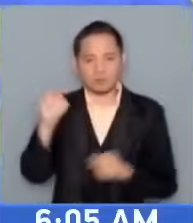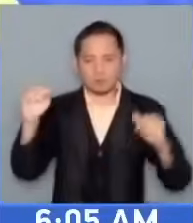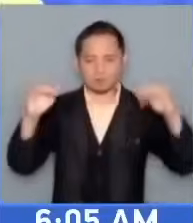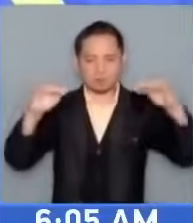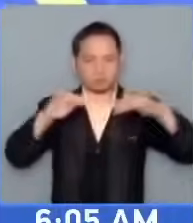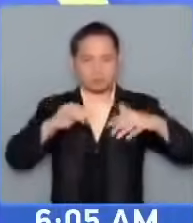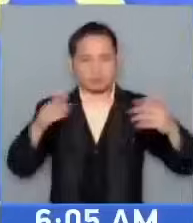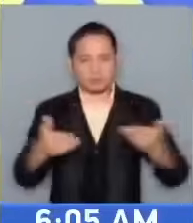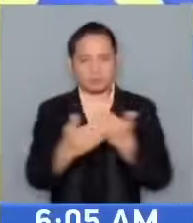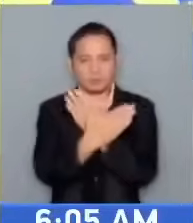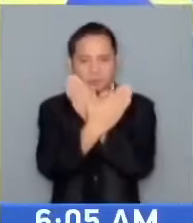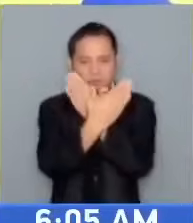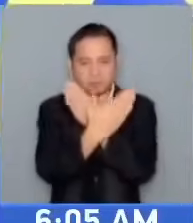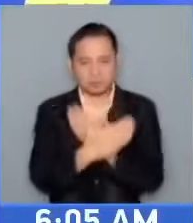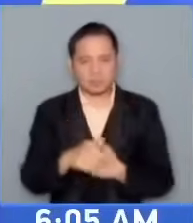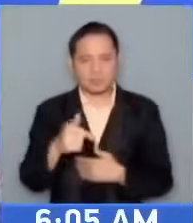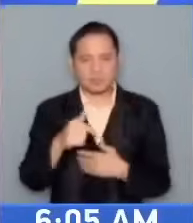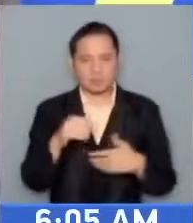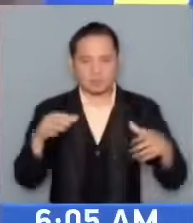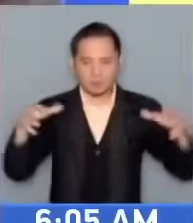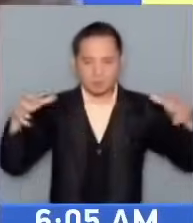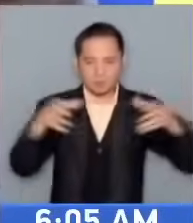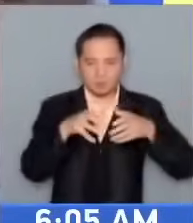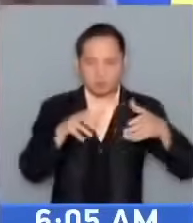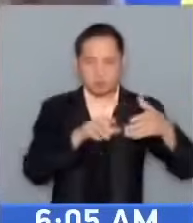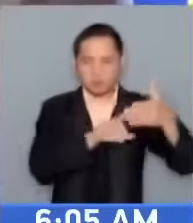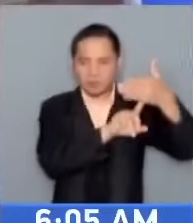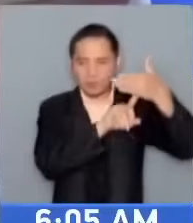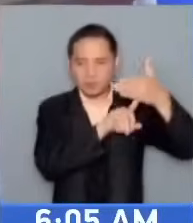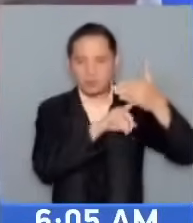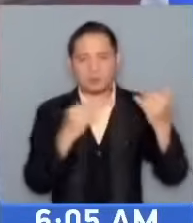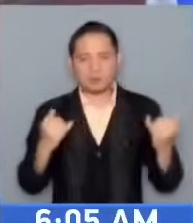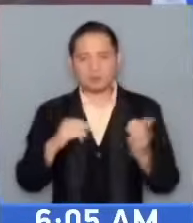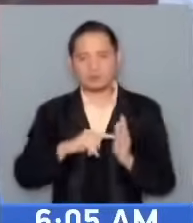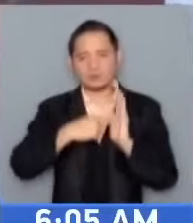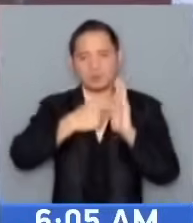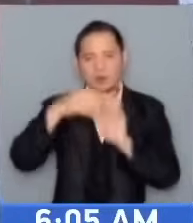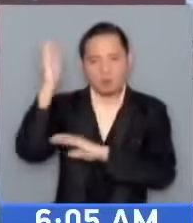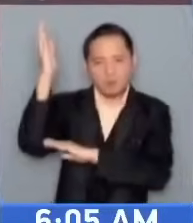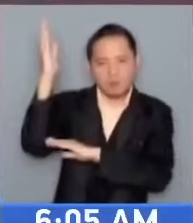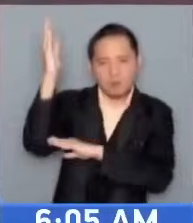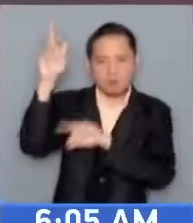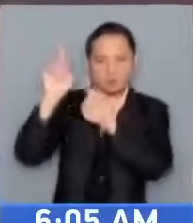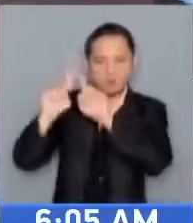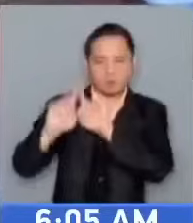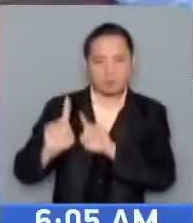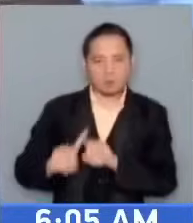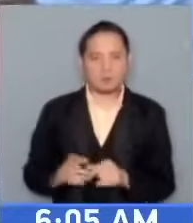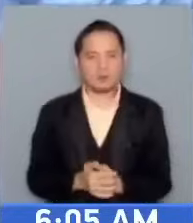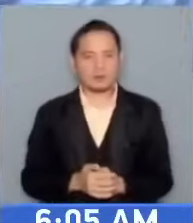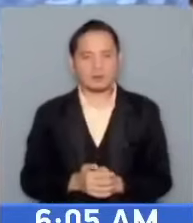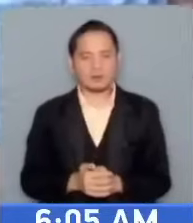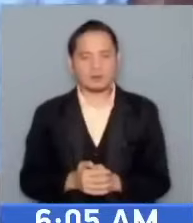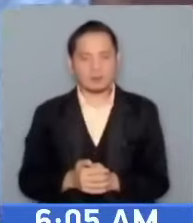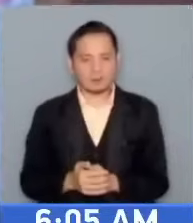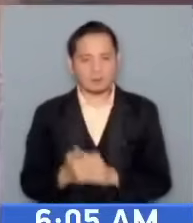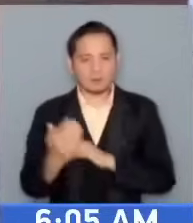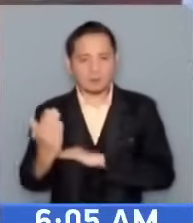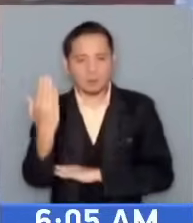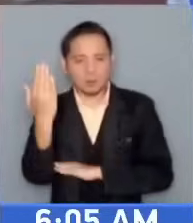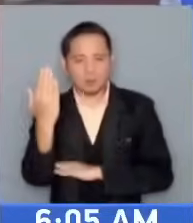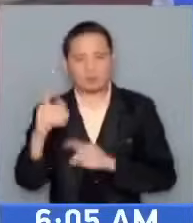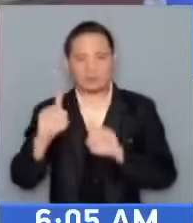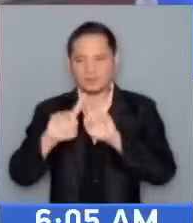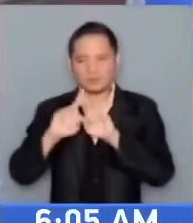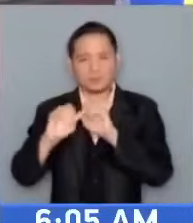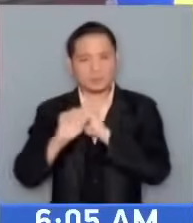sila dito ng programa. At sa obserbasyon natin, ngayong umaga may ilang mga jeep pa rin na bumabiyahe dito sa monumento.